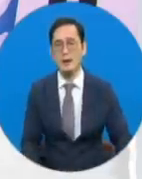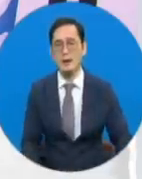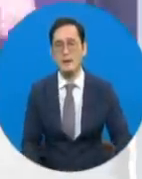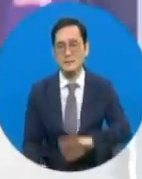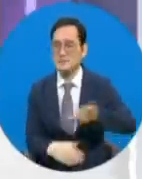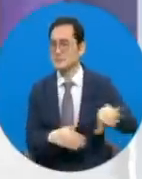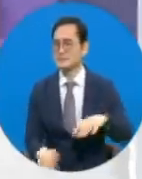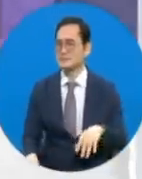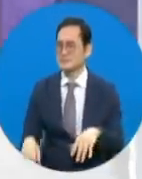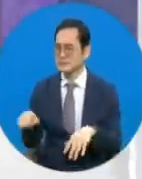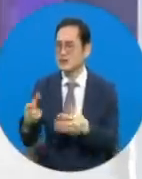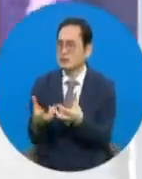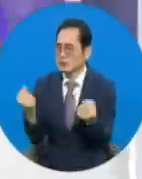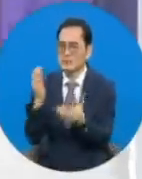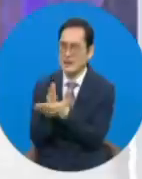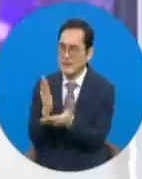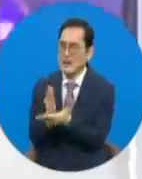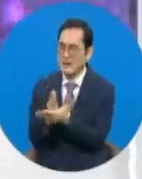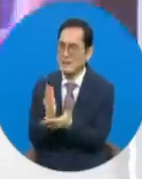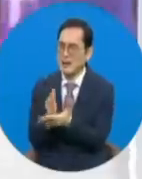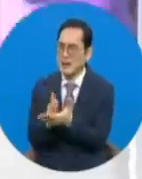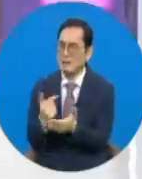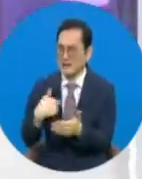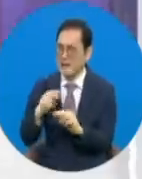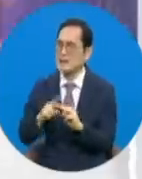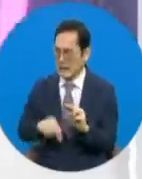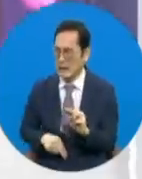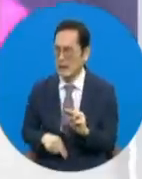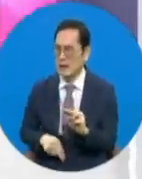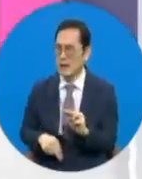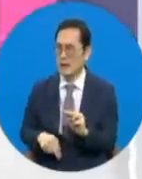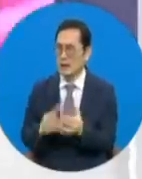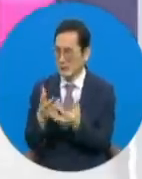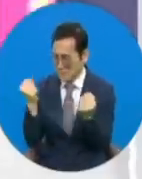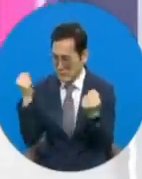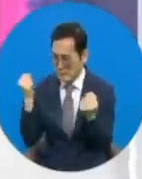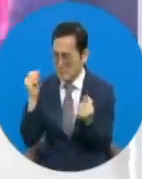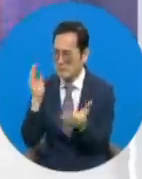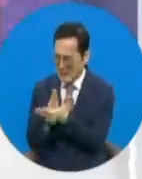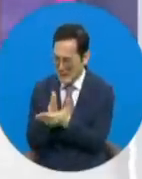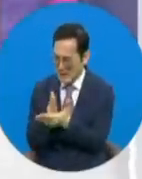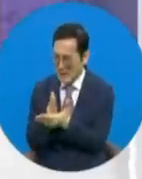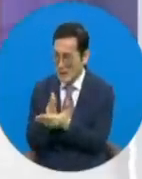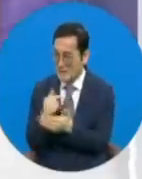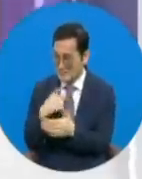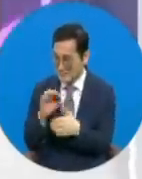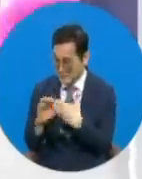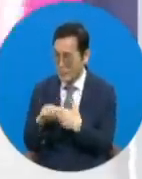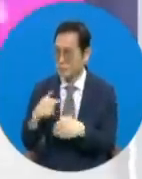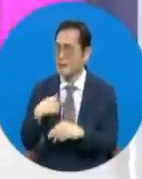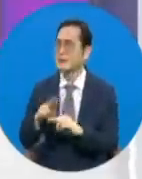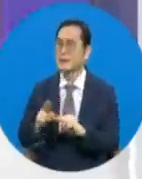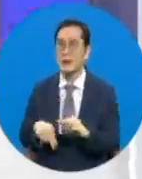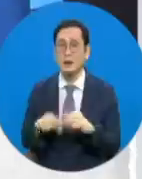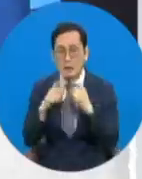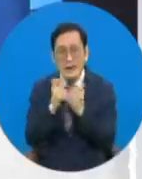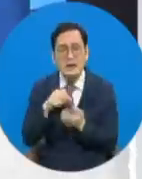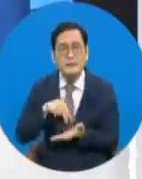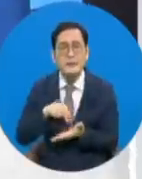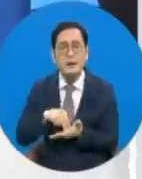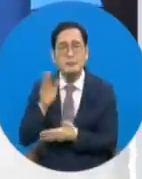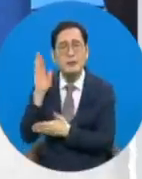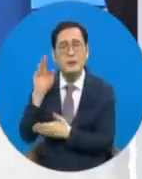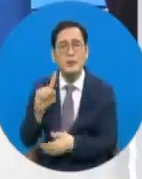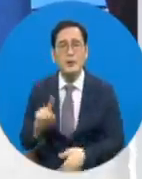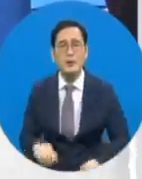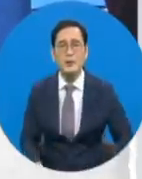아, 분리징수하지 마라. 내가 사퇴하겠다. 이 사퇴 여부는 본인의 신분에 관한 개인적인 변동 사항이에요. 그러면서